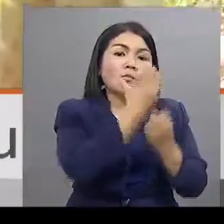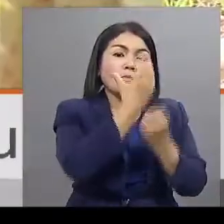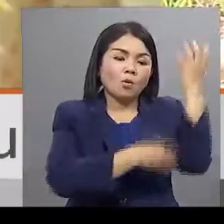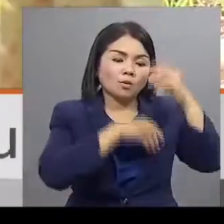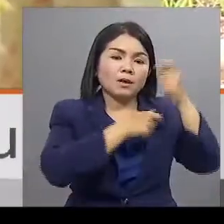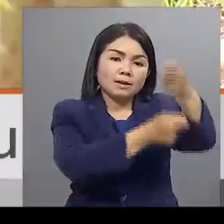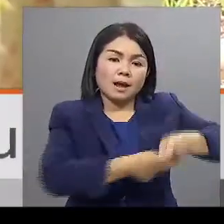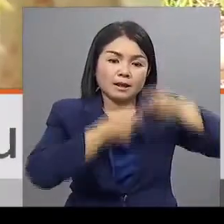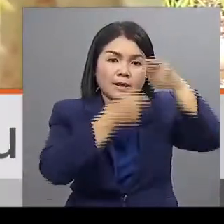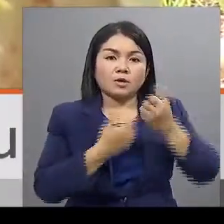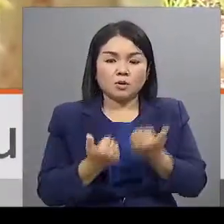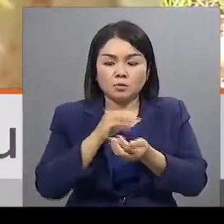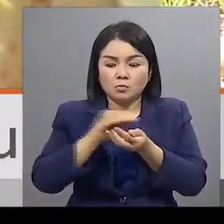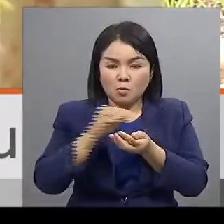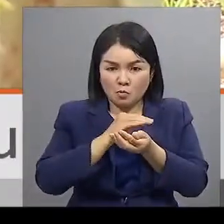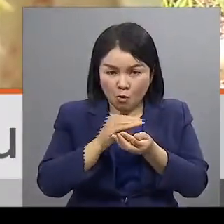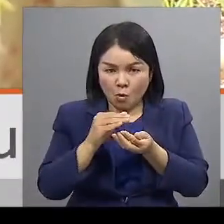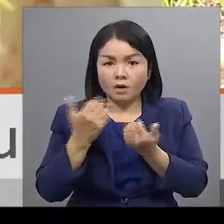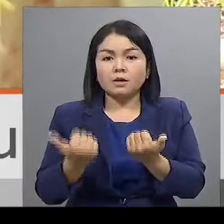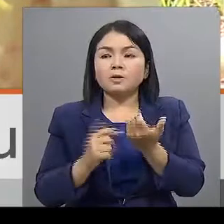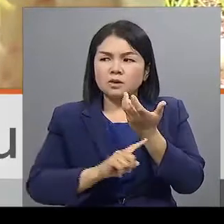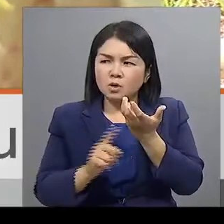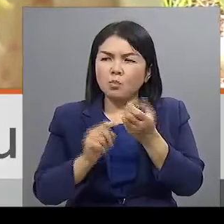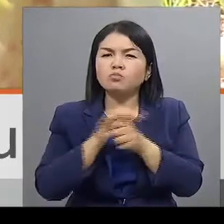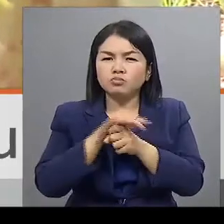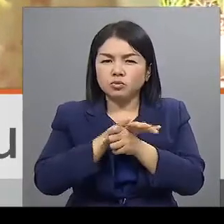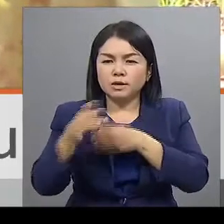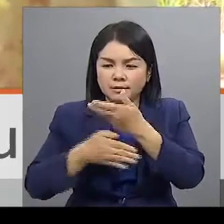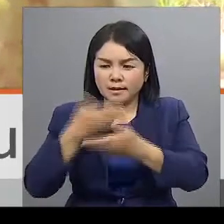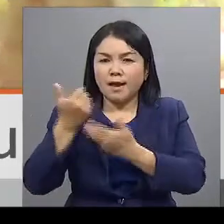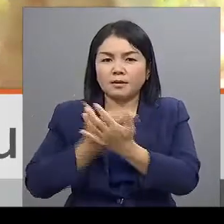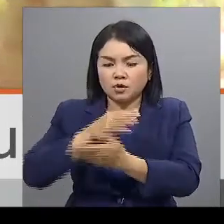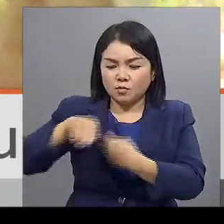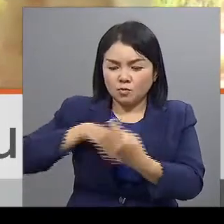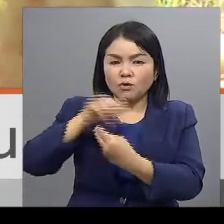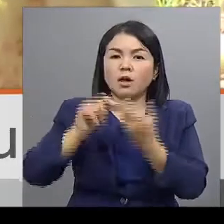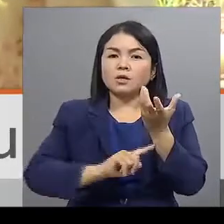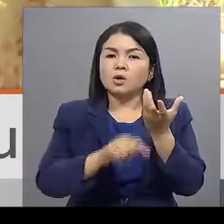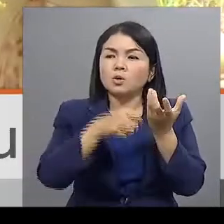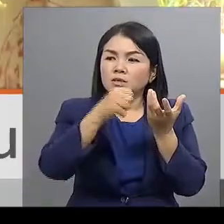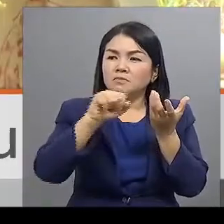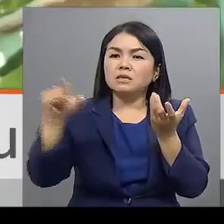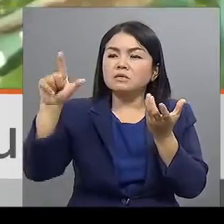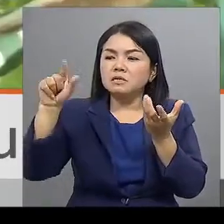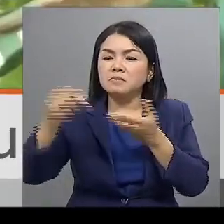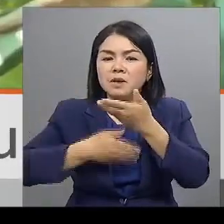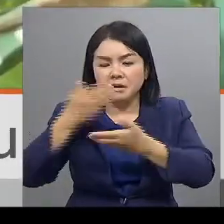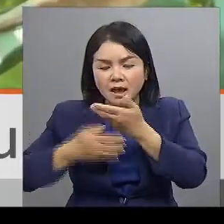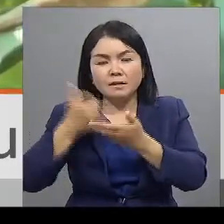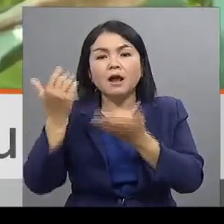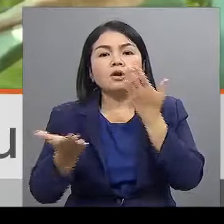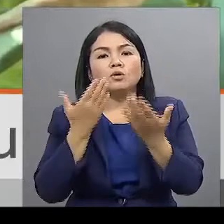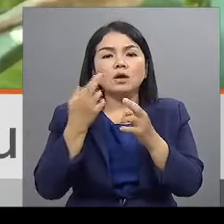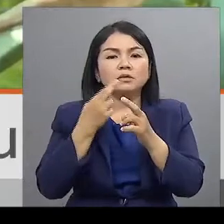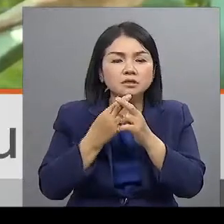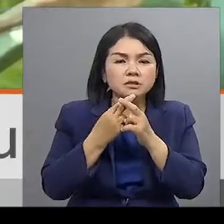าดราคาจึงยังพออยู่ได้เฉลี่ยที่กิโลกรัมละ10-20บาทตามแต่สายพันธุ์ขนาดและความ